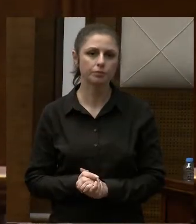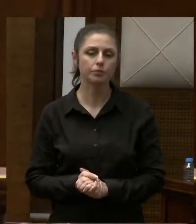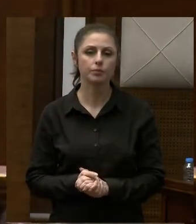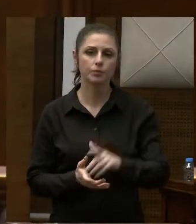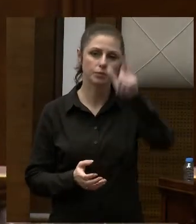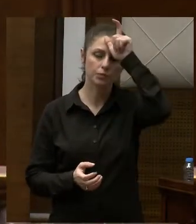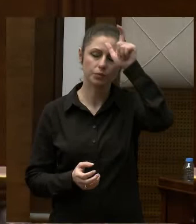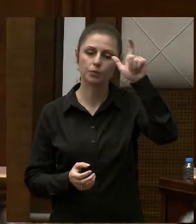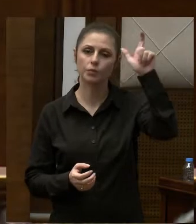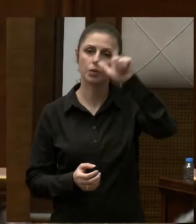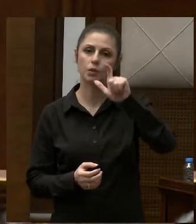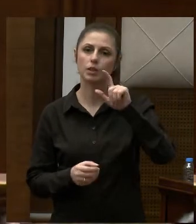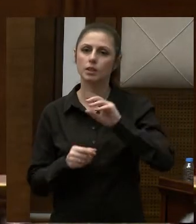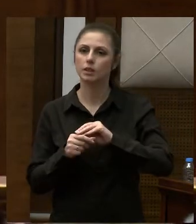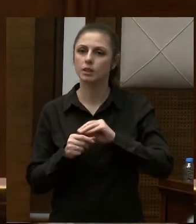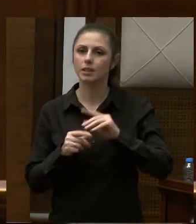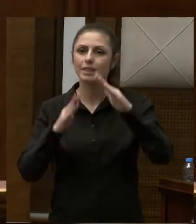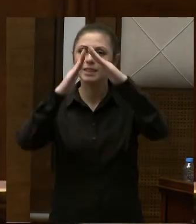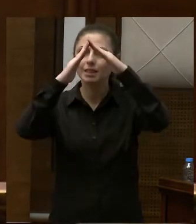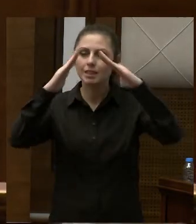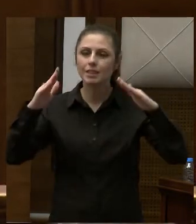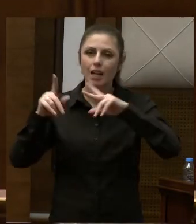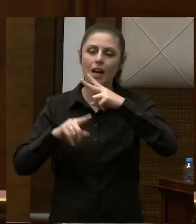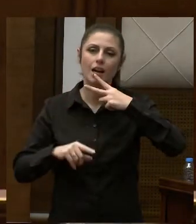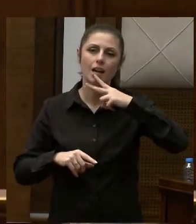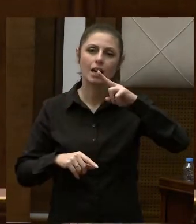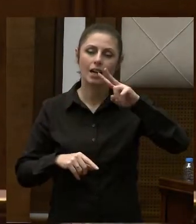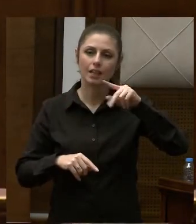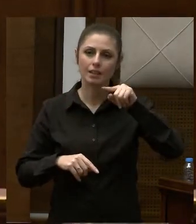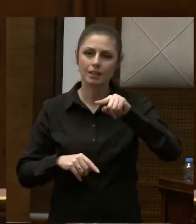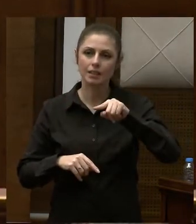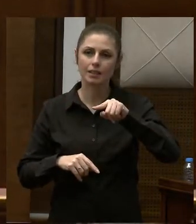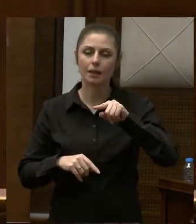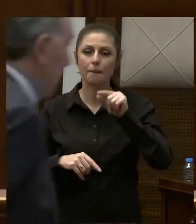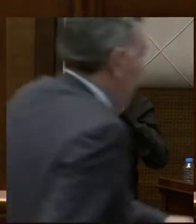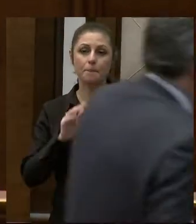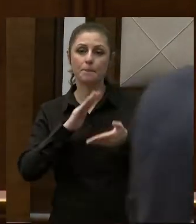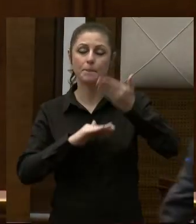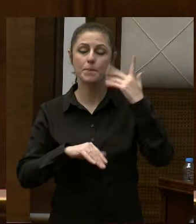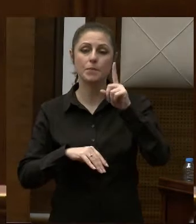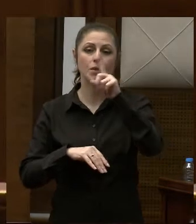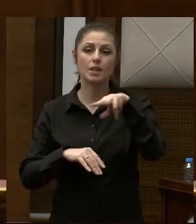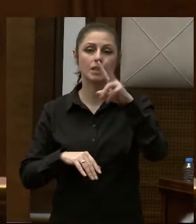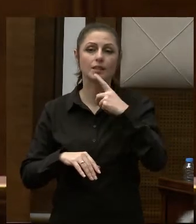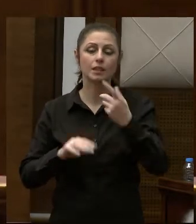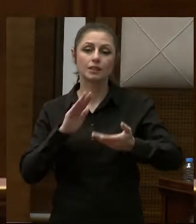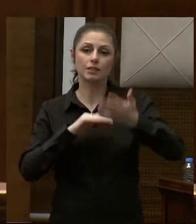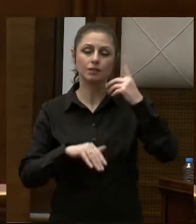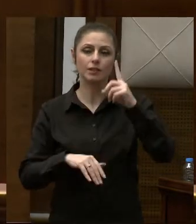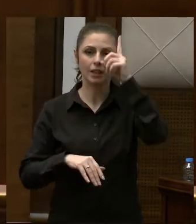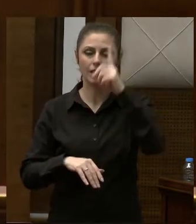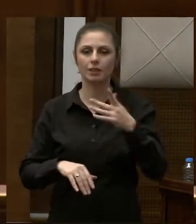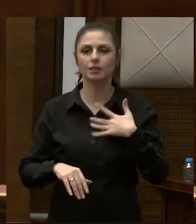arkadaşlar, Türkiye'de çatıların rengini bundan 17 yıl önce belirleyen ilk ve tek